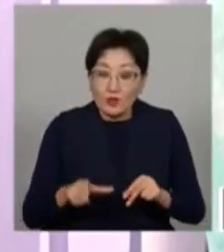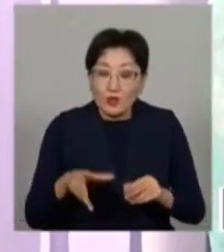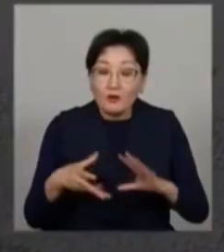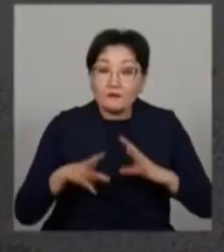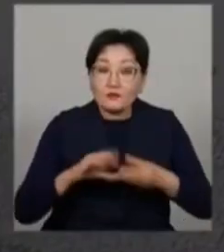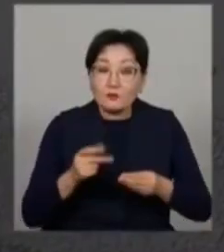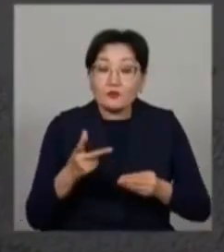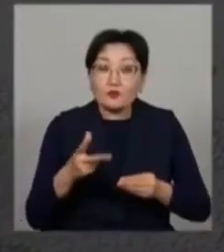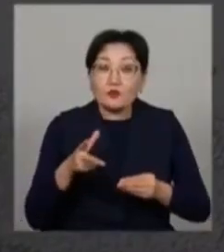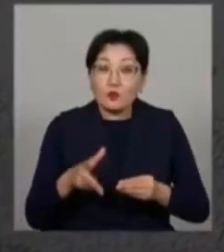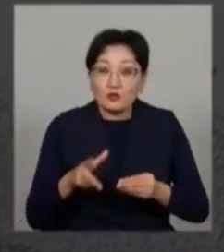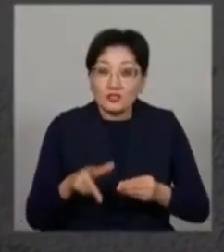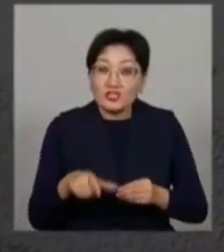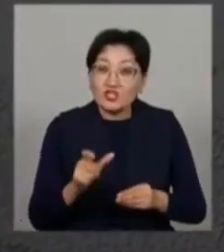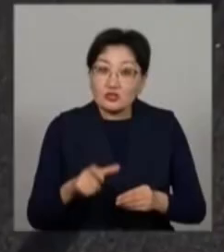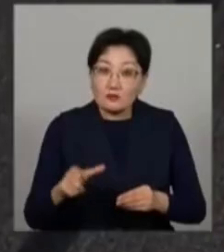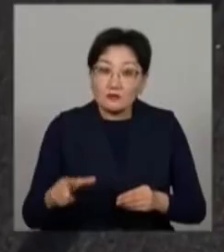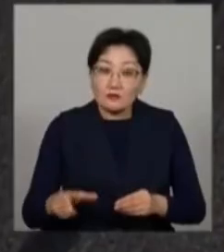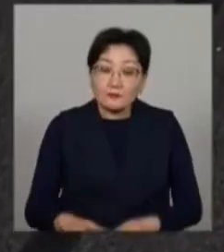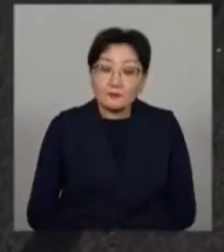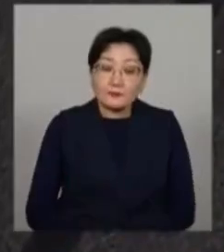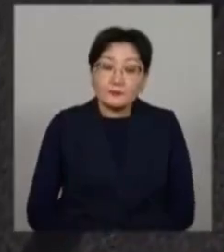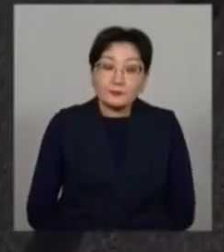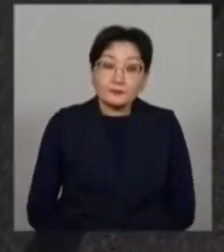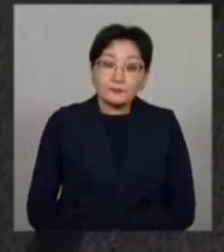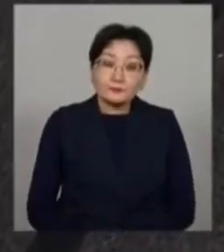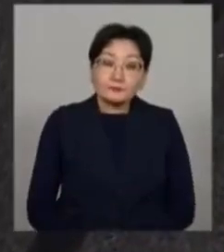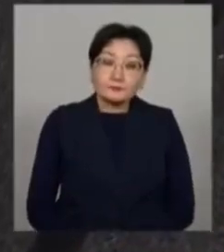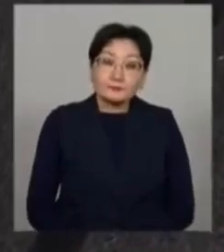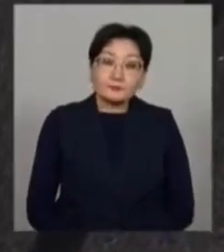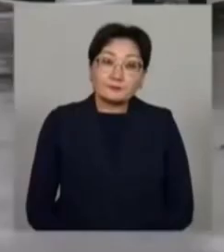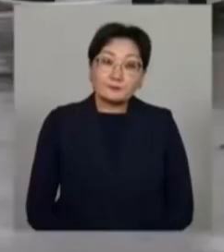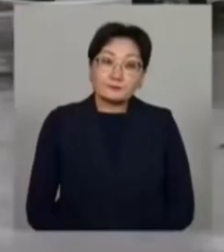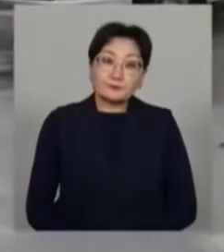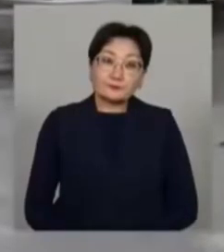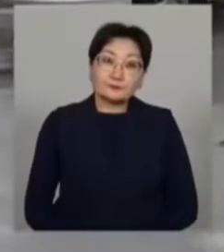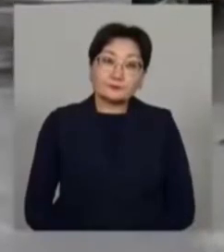3000 человек. Диас Махамбетов, Арсен Сандыбаев, Елкунжан Ашимжанов, телеканал Алматы.